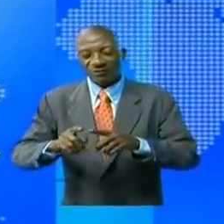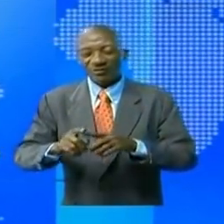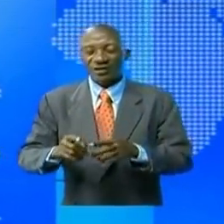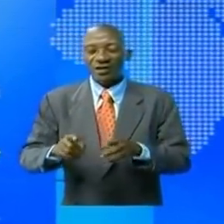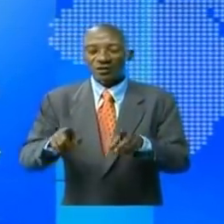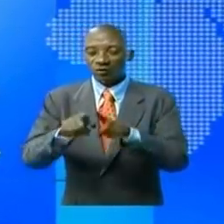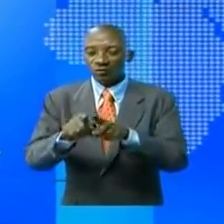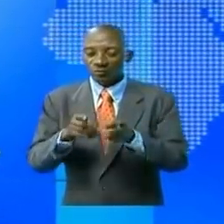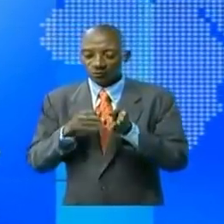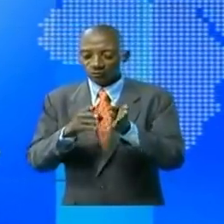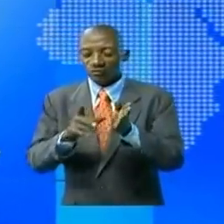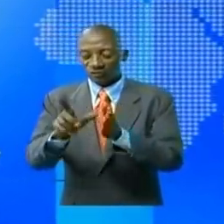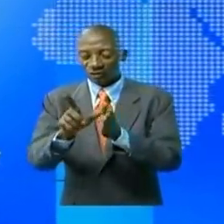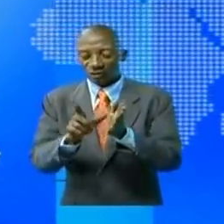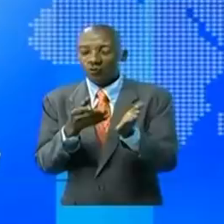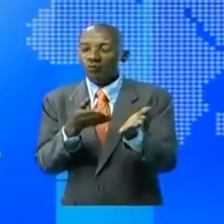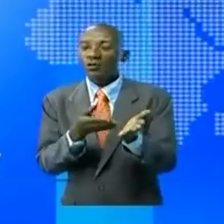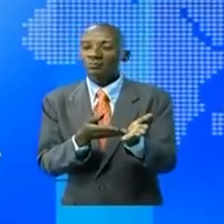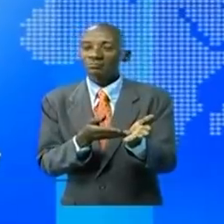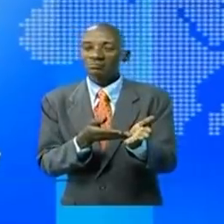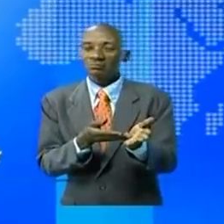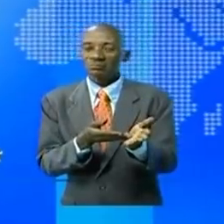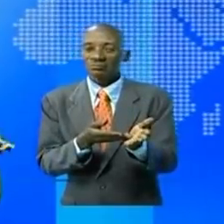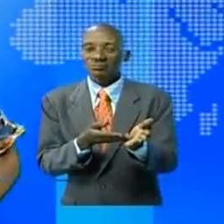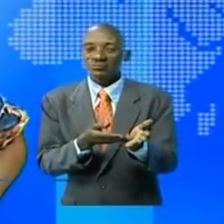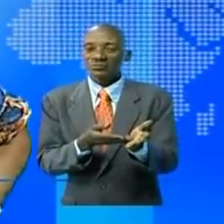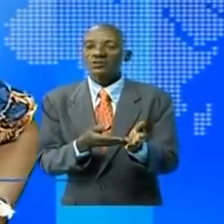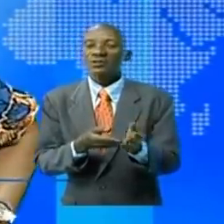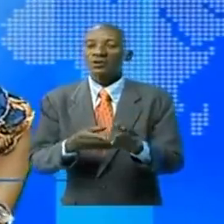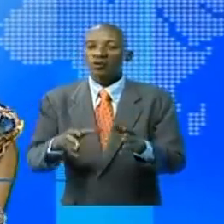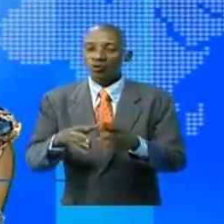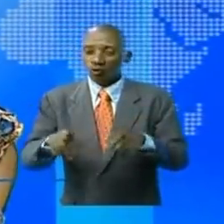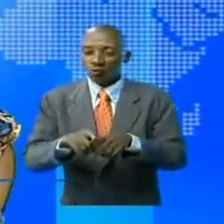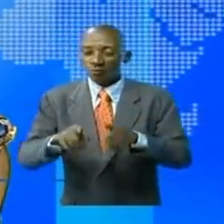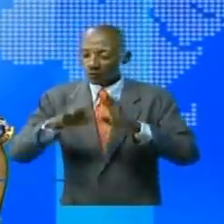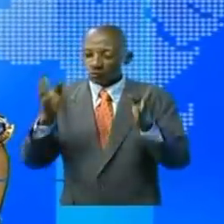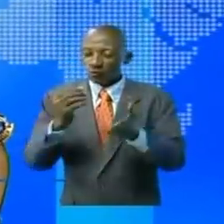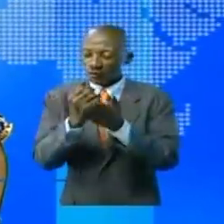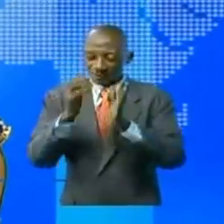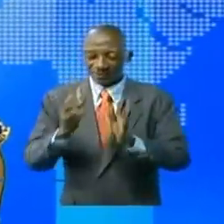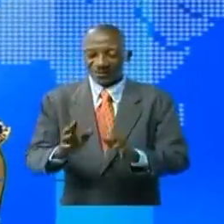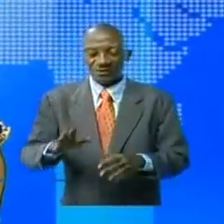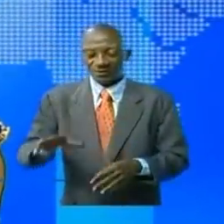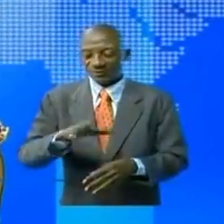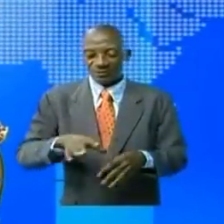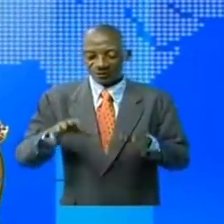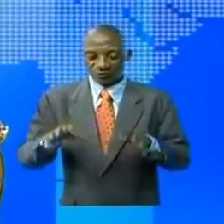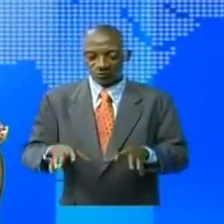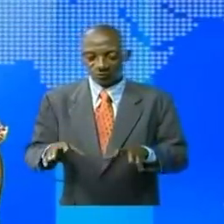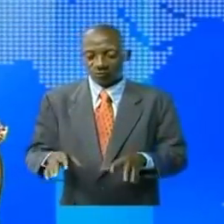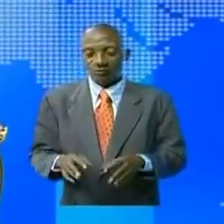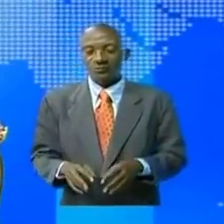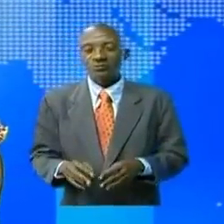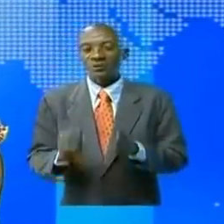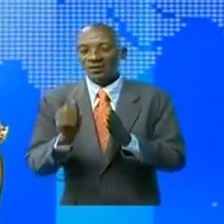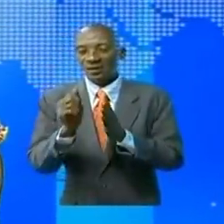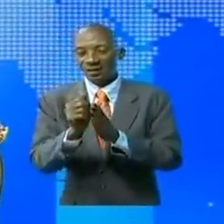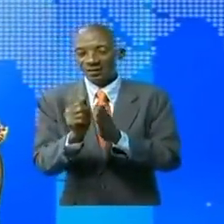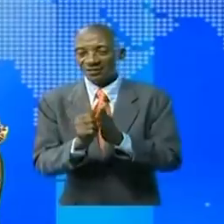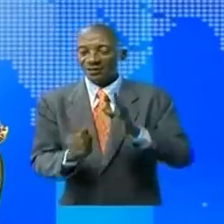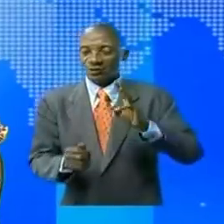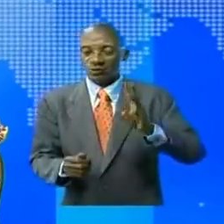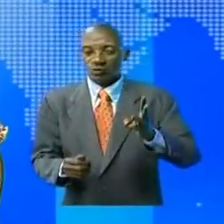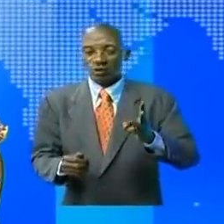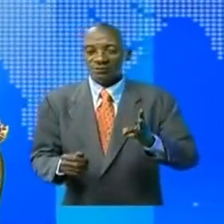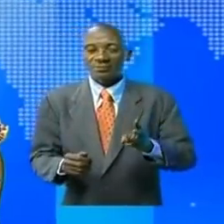d'administration relative au corps des diplomates de la République. Article 3. Sont abrogées toutes